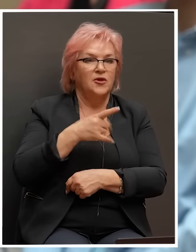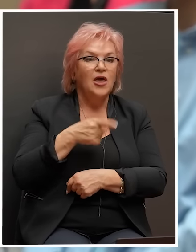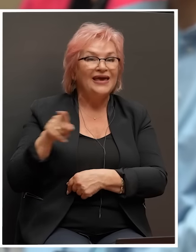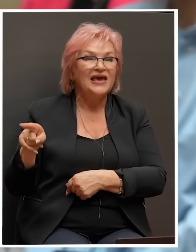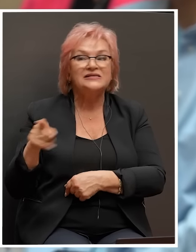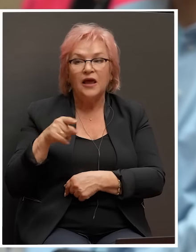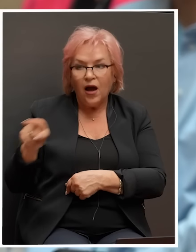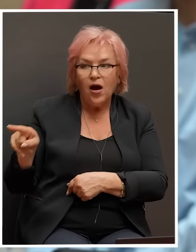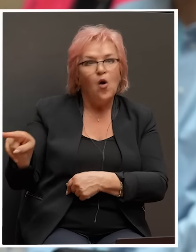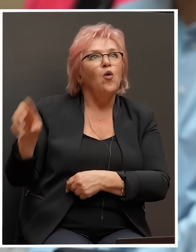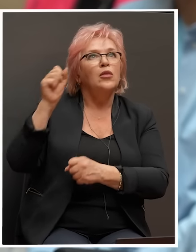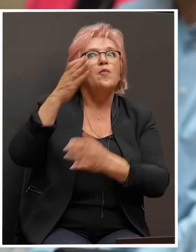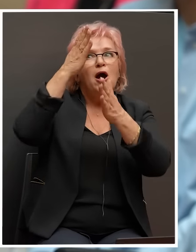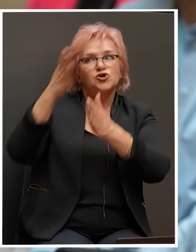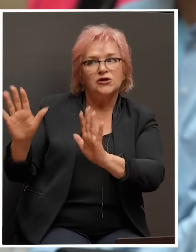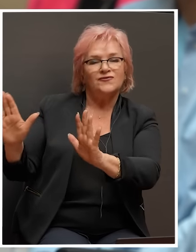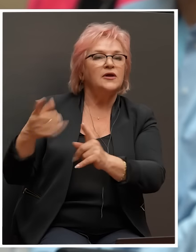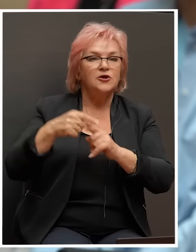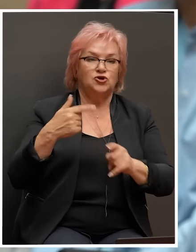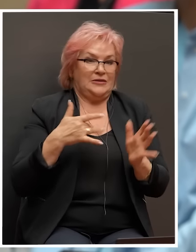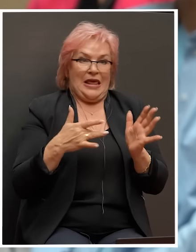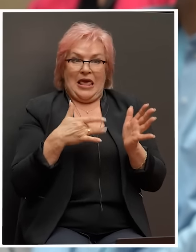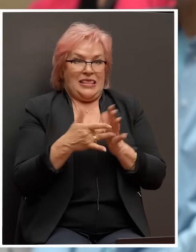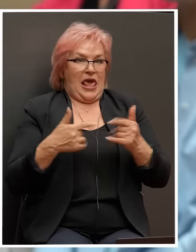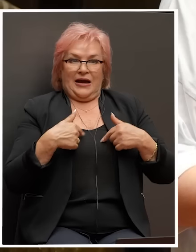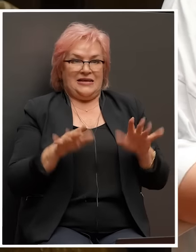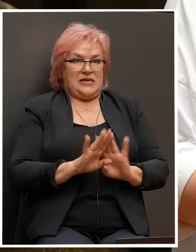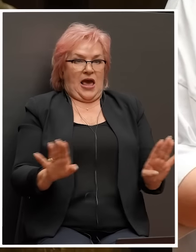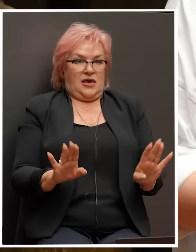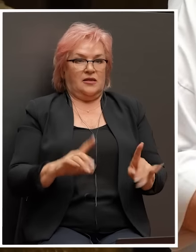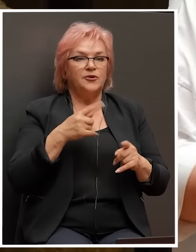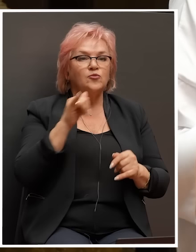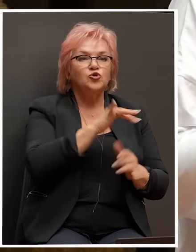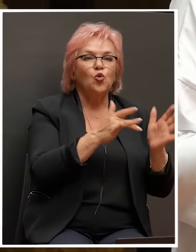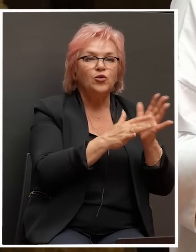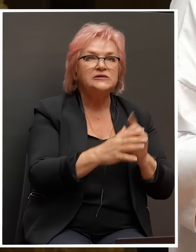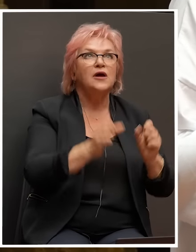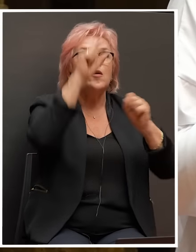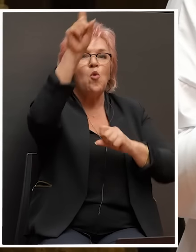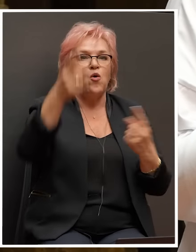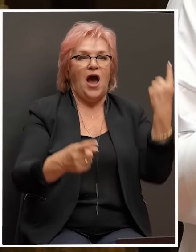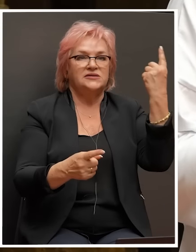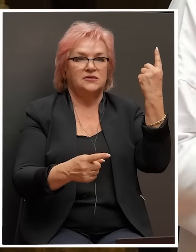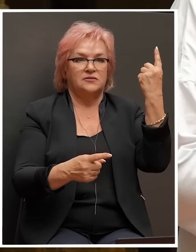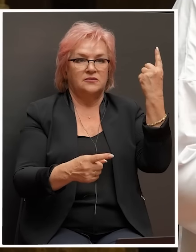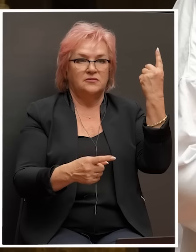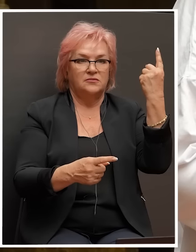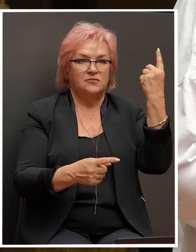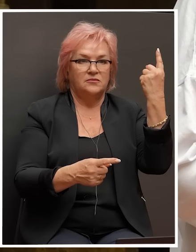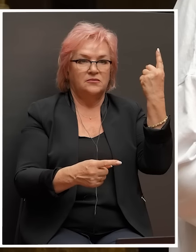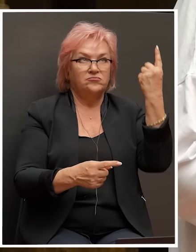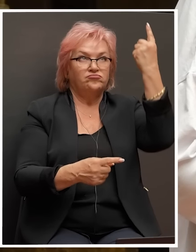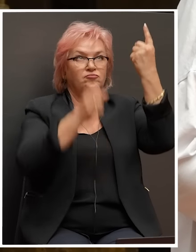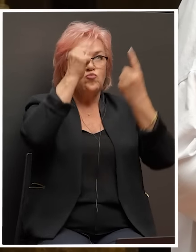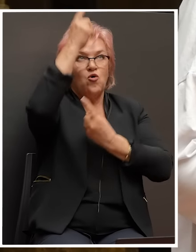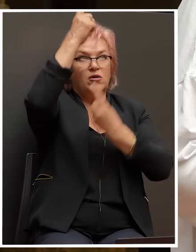ты признаешь, что Цезарь божественен, значит, ты не христианин. Потому что у христиан Бог один, един.